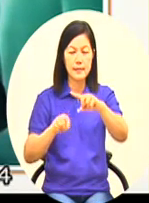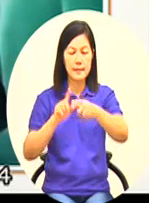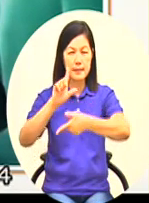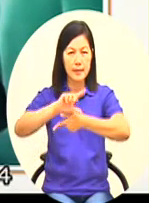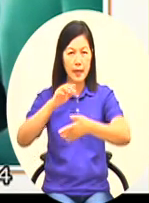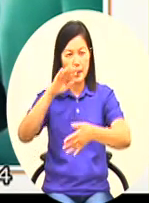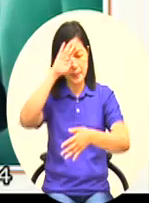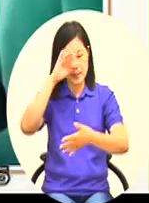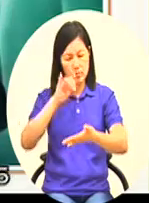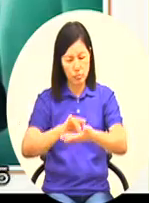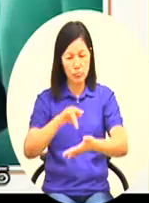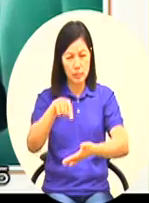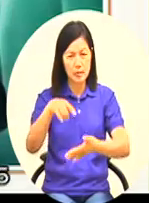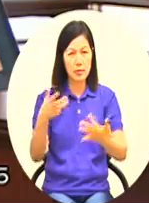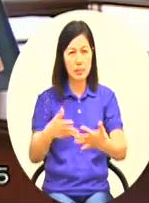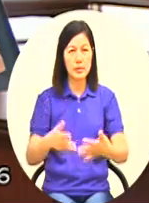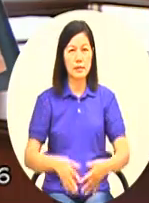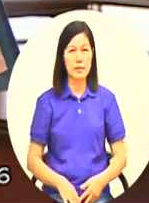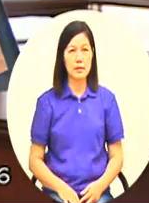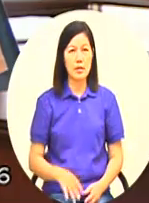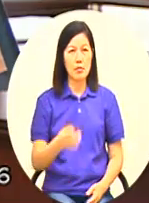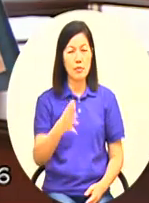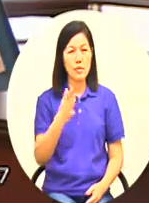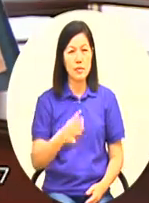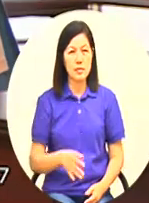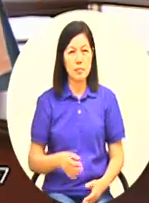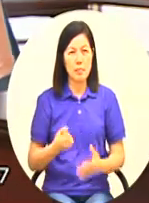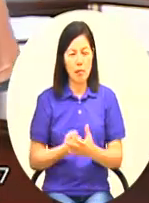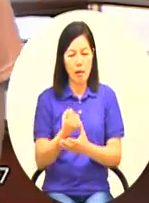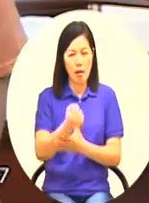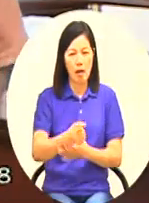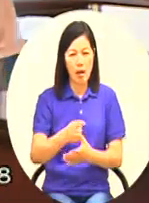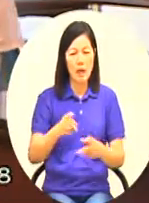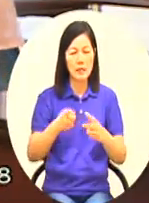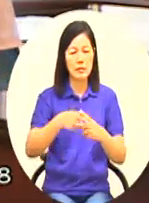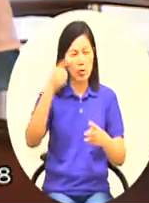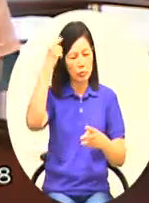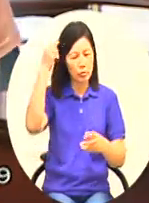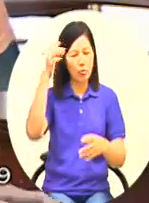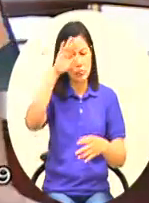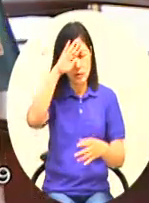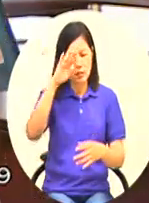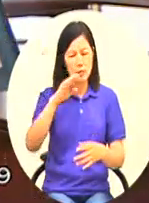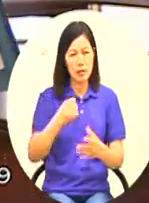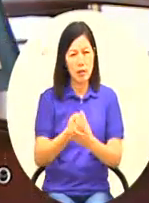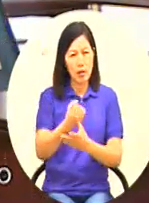卡病毒对不对哈？为何会产下小头症的这些宝宝？